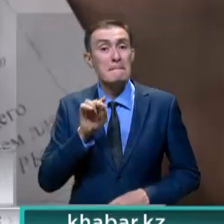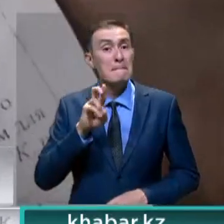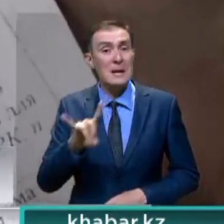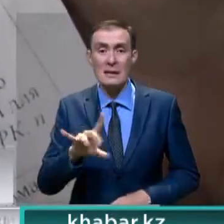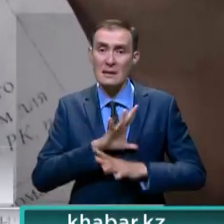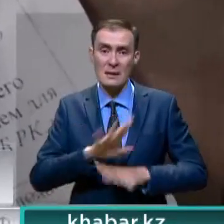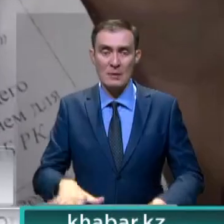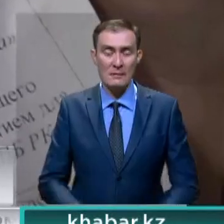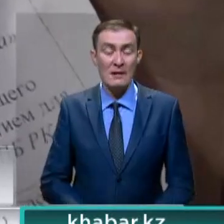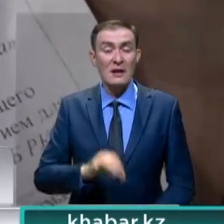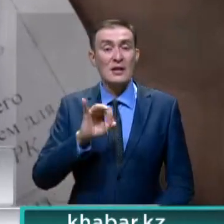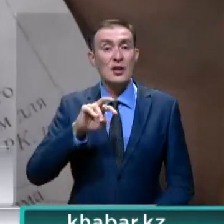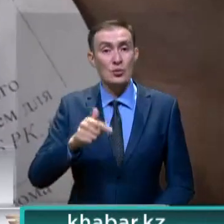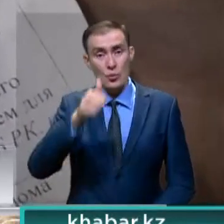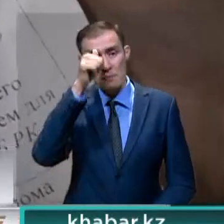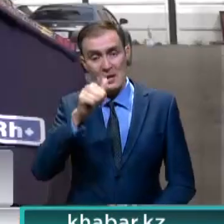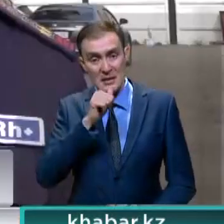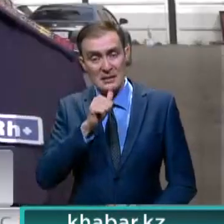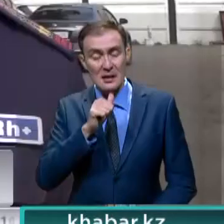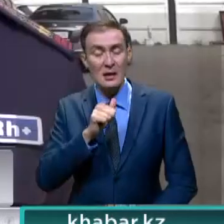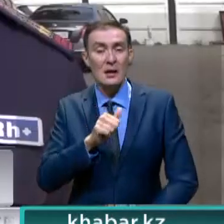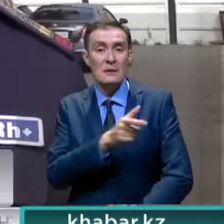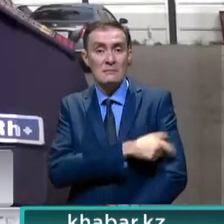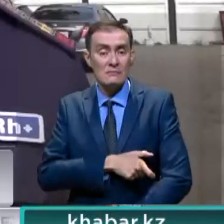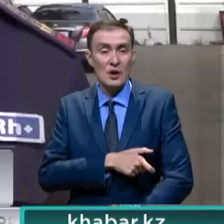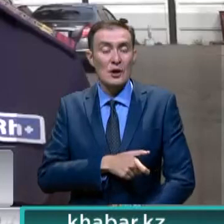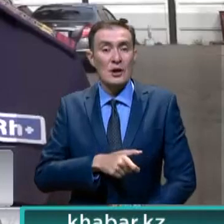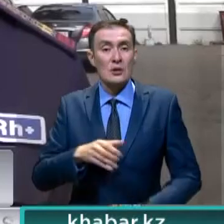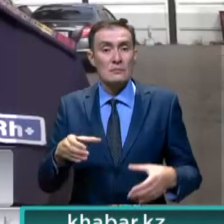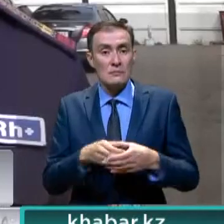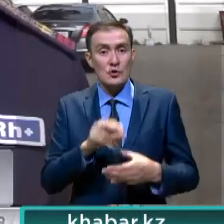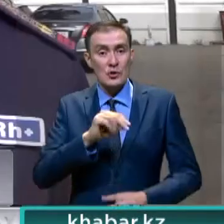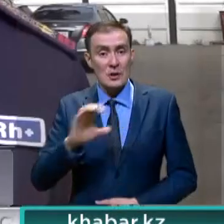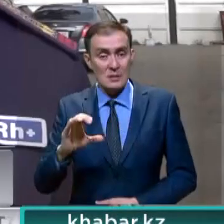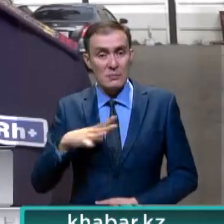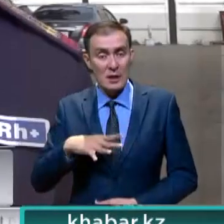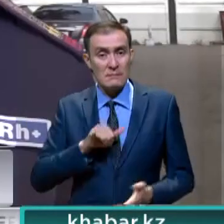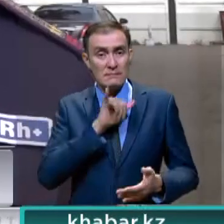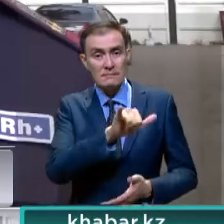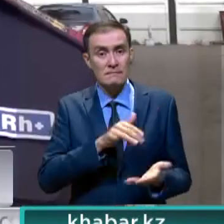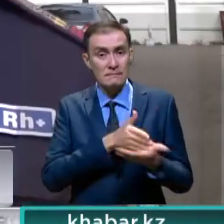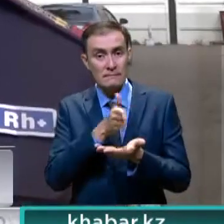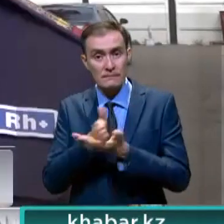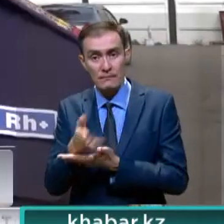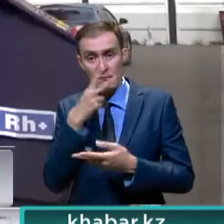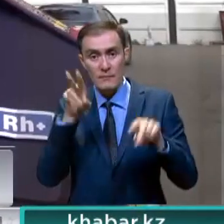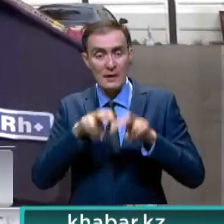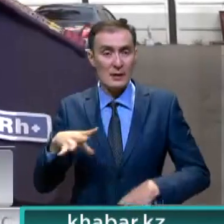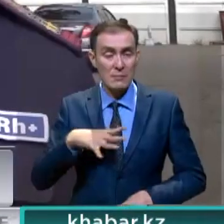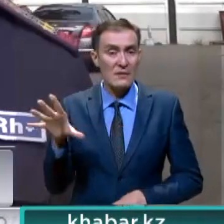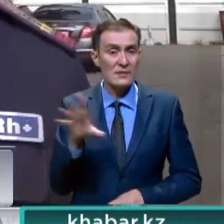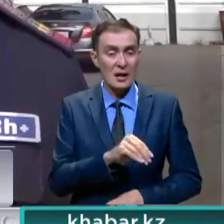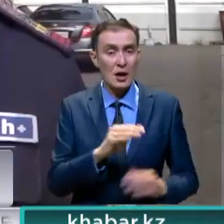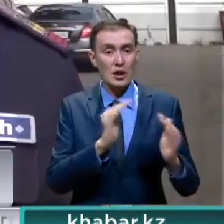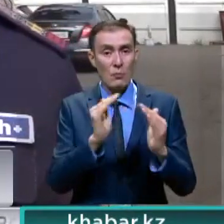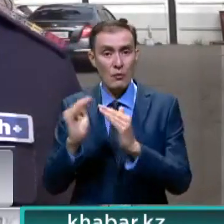произошло. В июле месяце сотрудниками отдела по чрезвычайным ситуациям Калужарского района проведена проверка всех